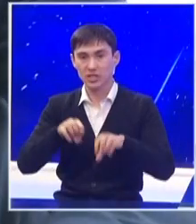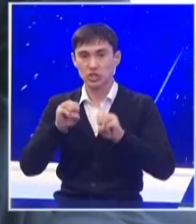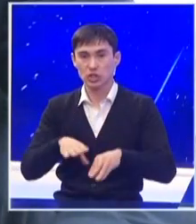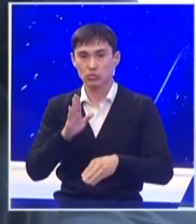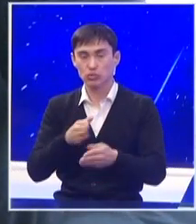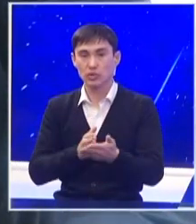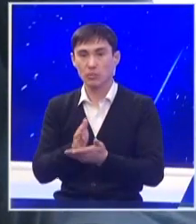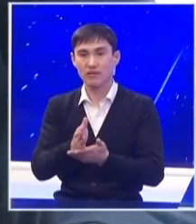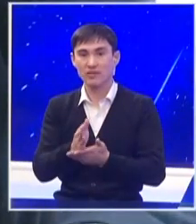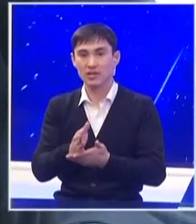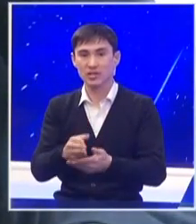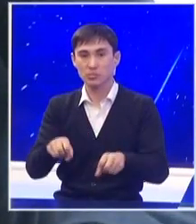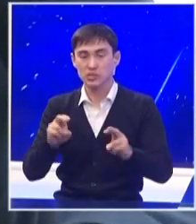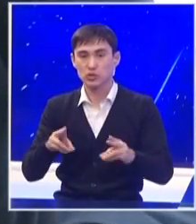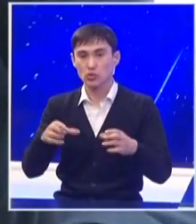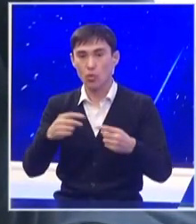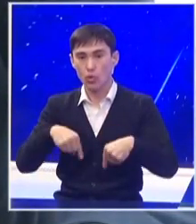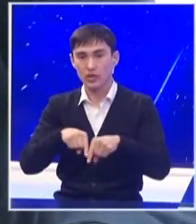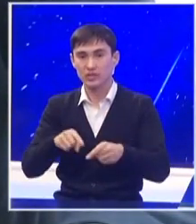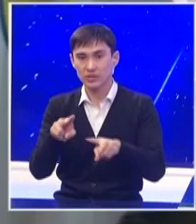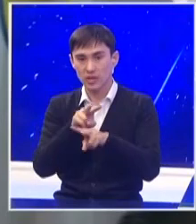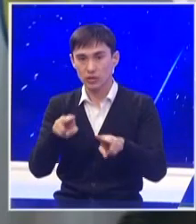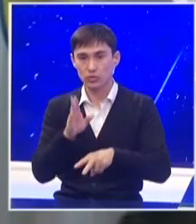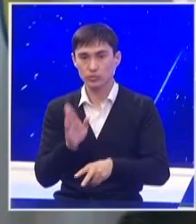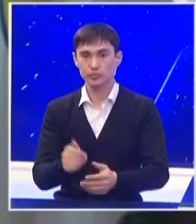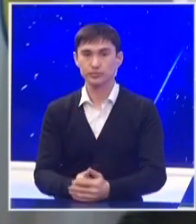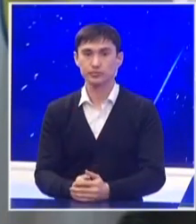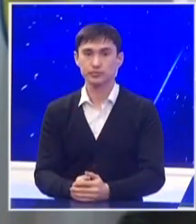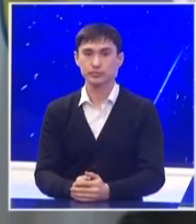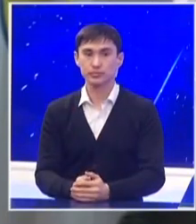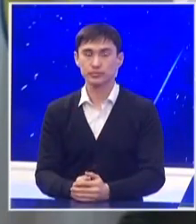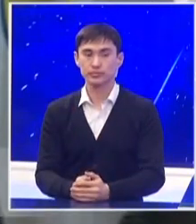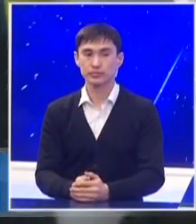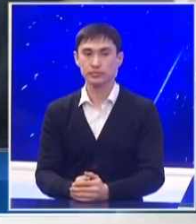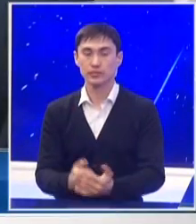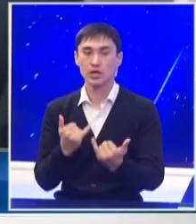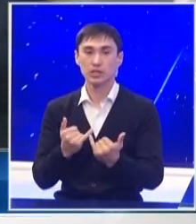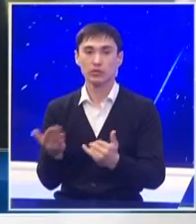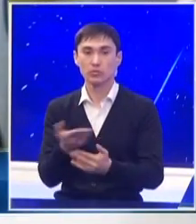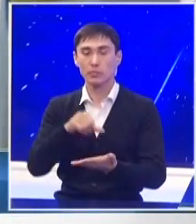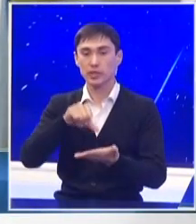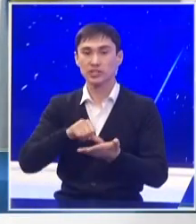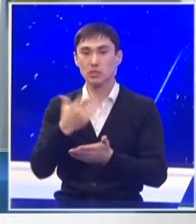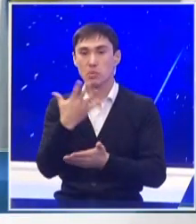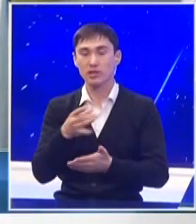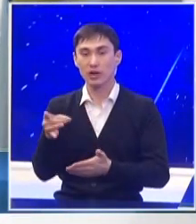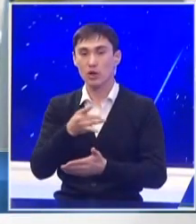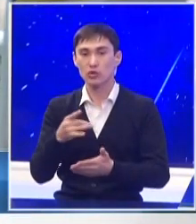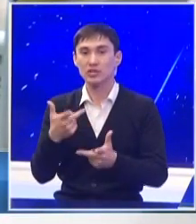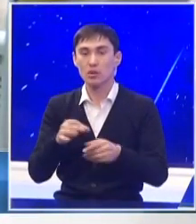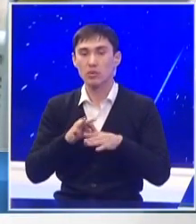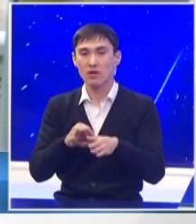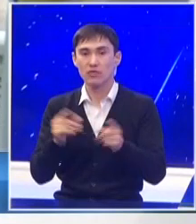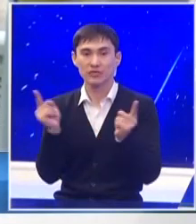будут направлены в компетентные органы и взяты под контроль. Сегодня мы посещаем уже 5-й район, где